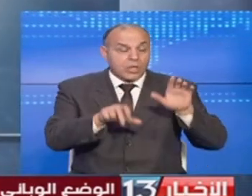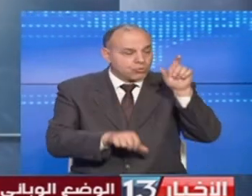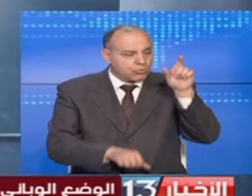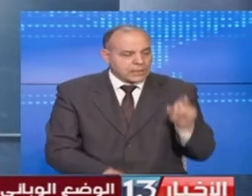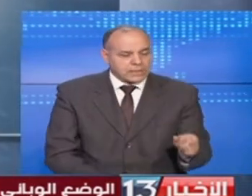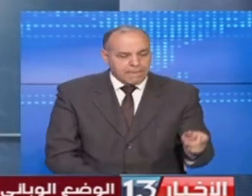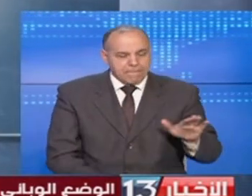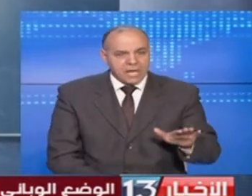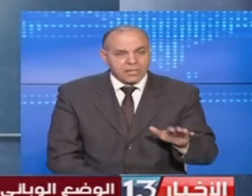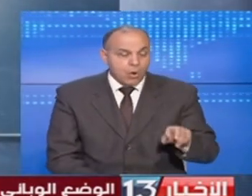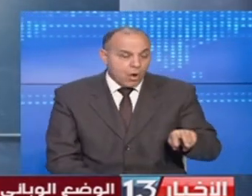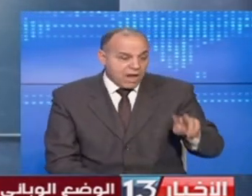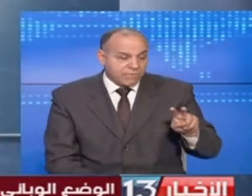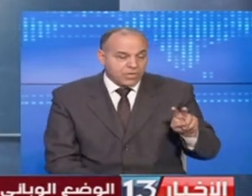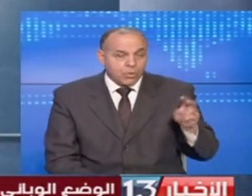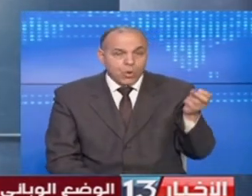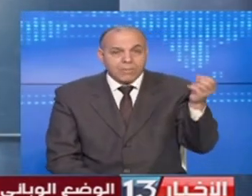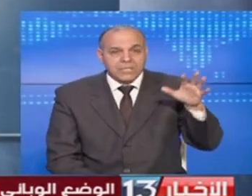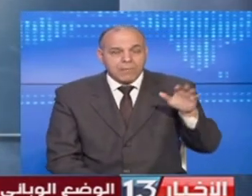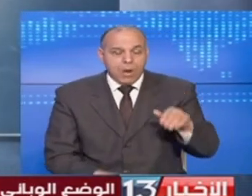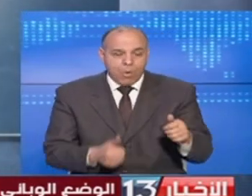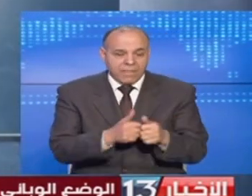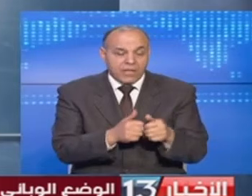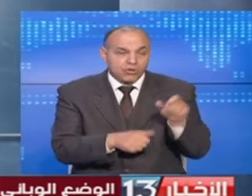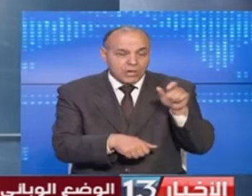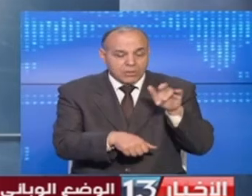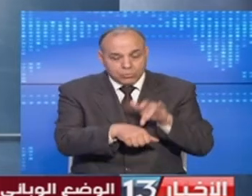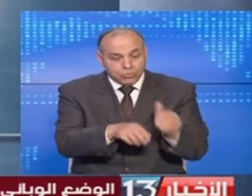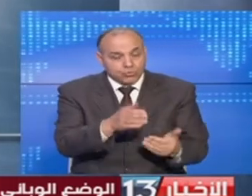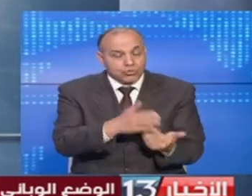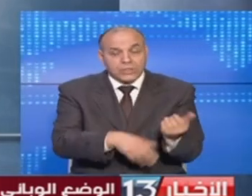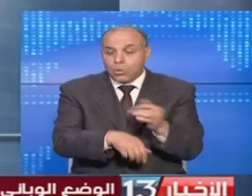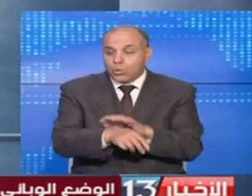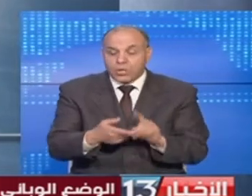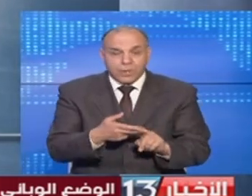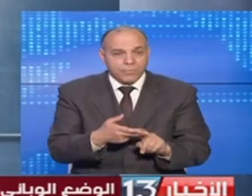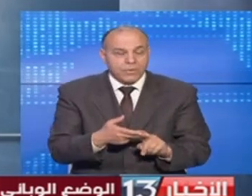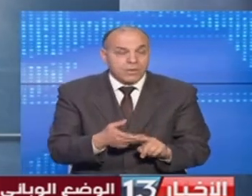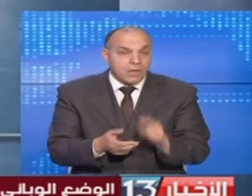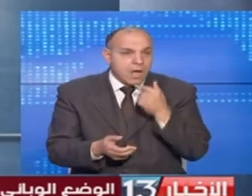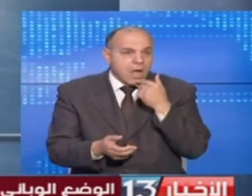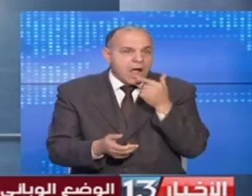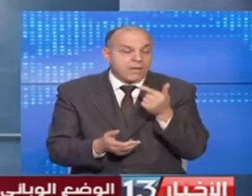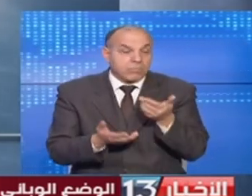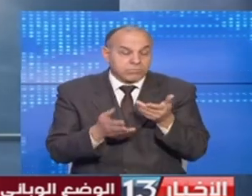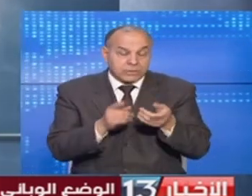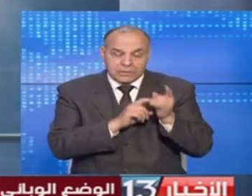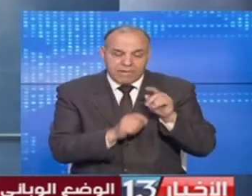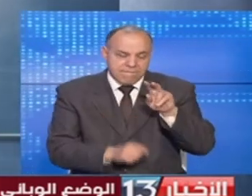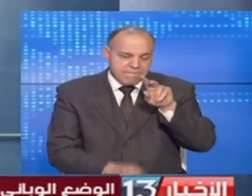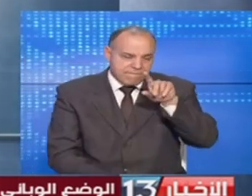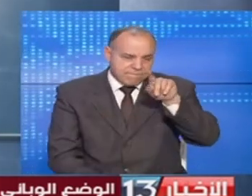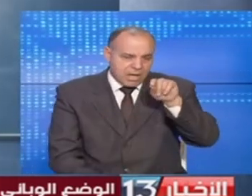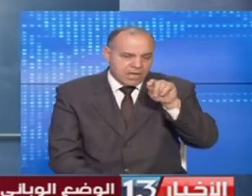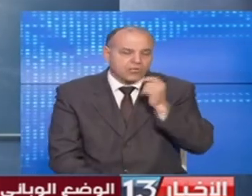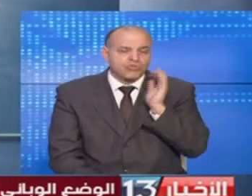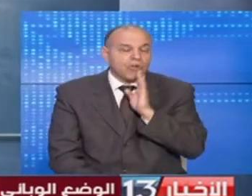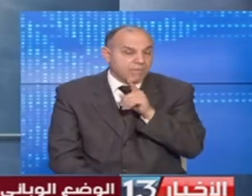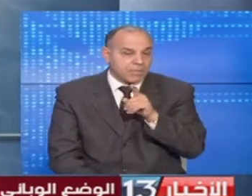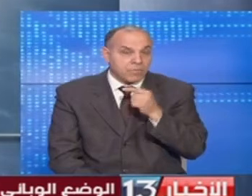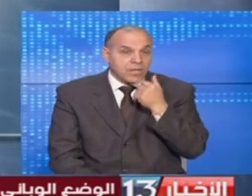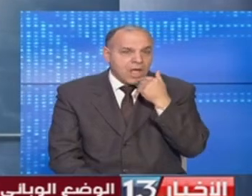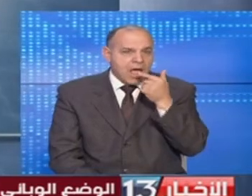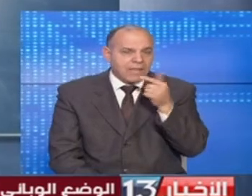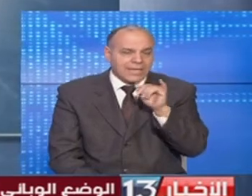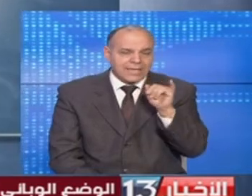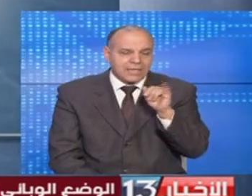وفاه و الفين وخمس مائه واحد عشر اصابه جديده بفيروس كورونا بتاريخ العشرين من جانفي الجاري حسب